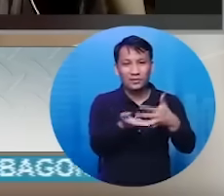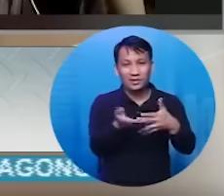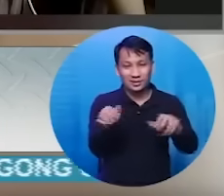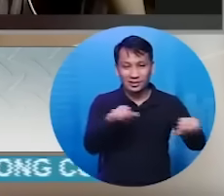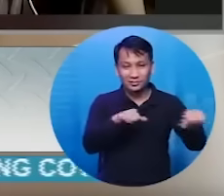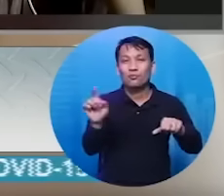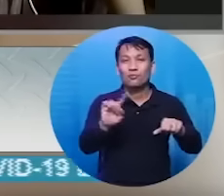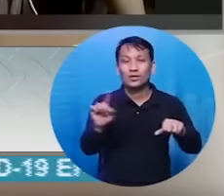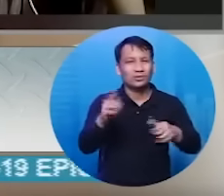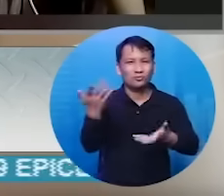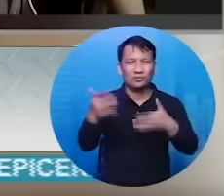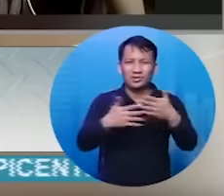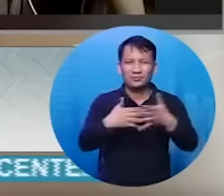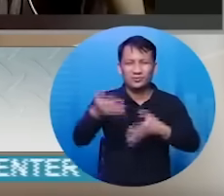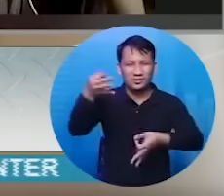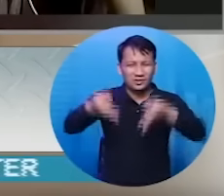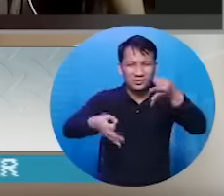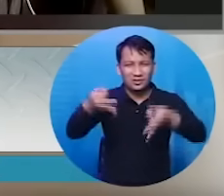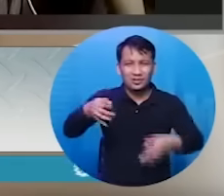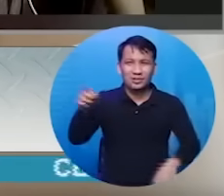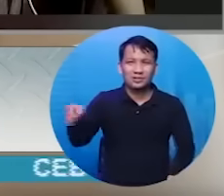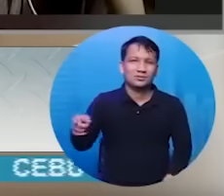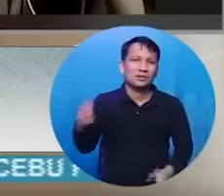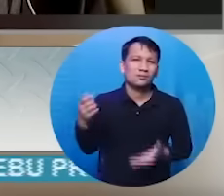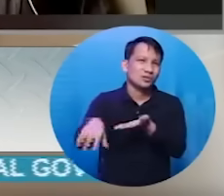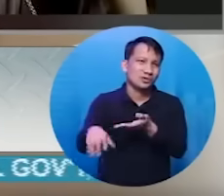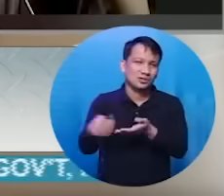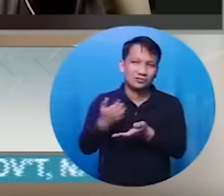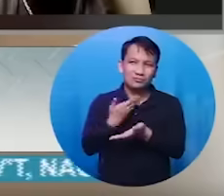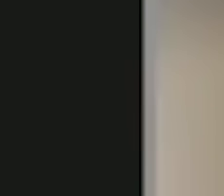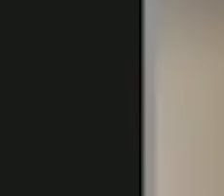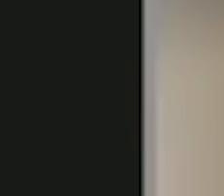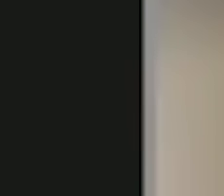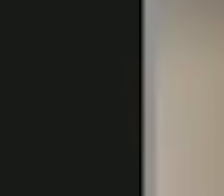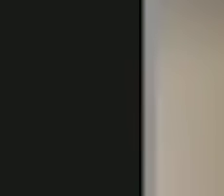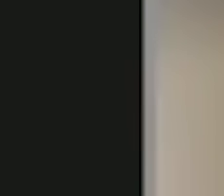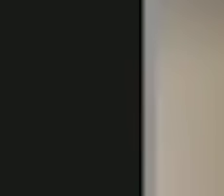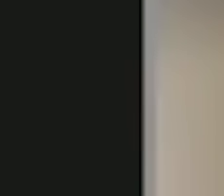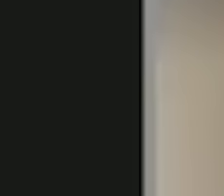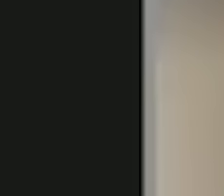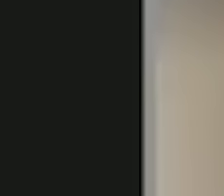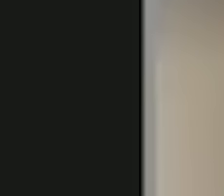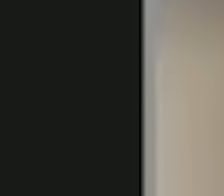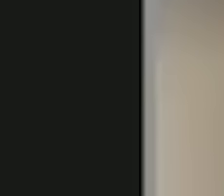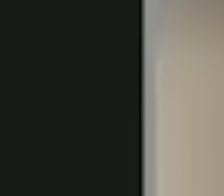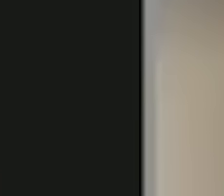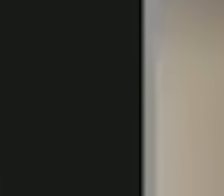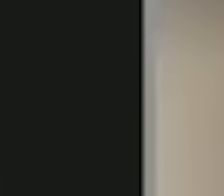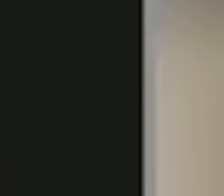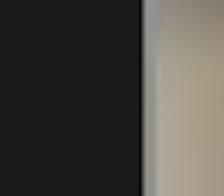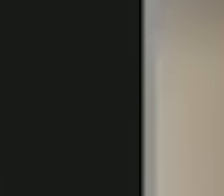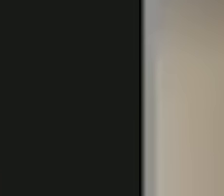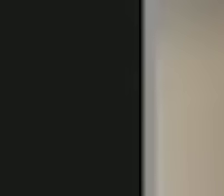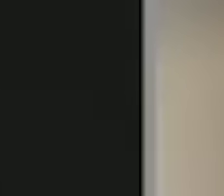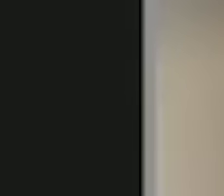na anong klaseng hearing, hindi na papayag to. Magsasayang-sayang lang kayo ng oras ni Chairman. Jesus name.